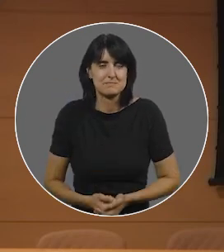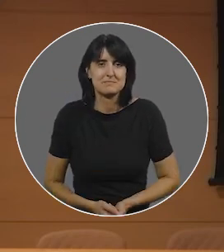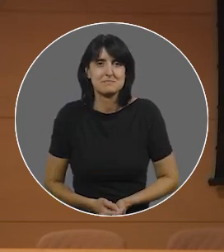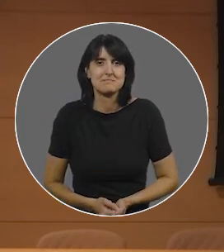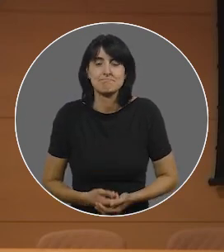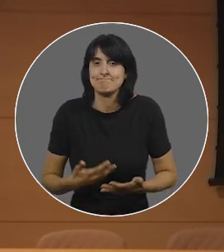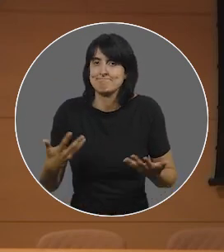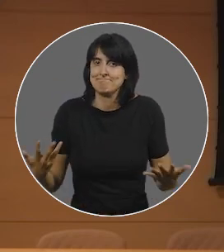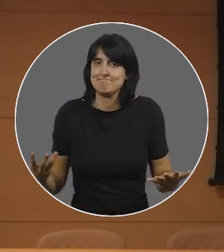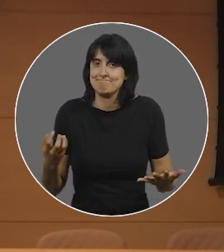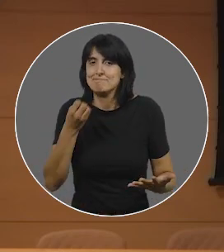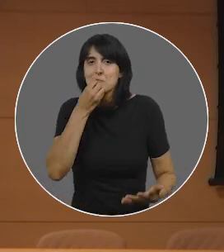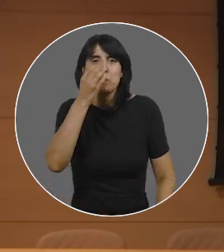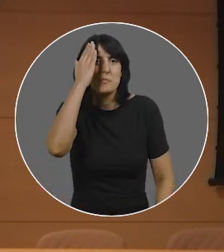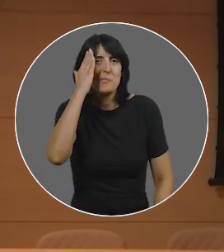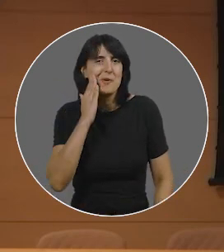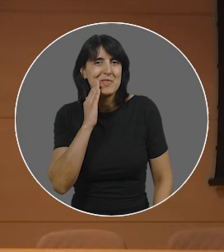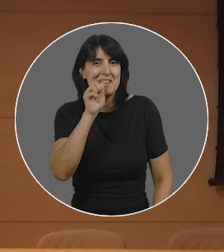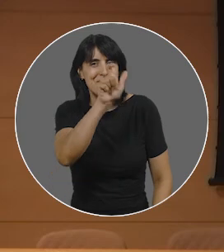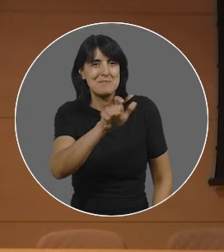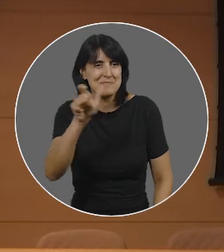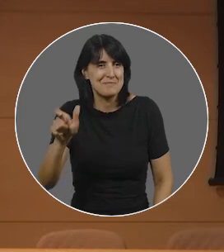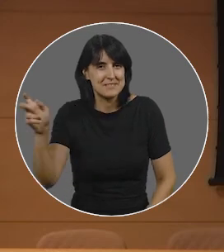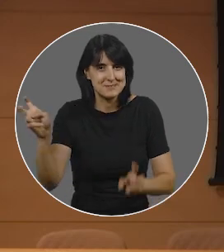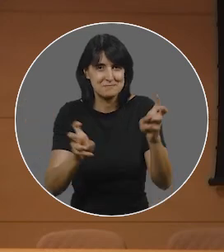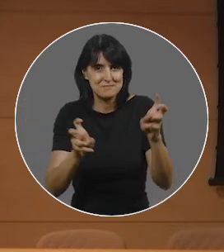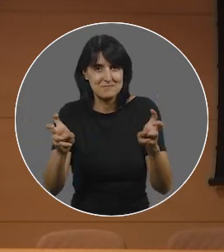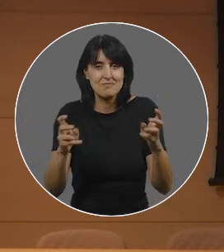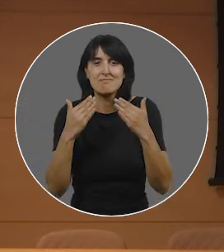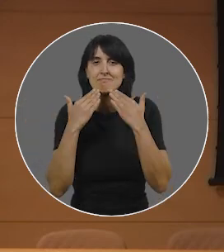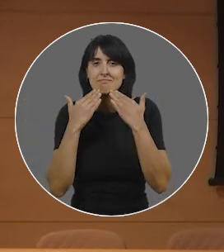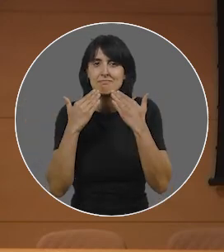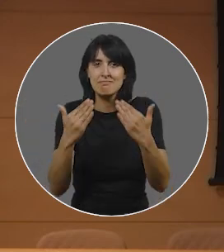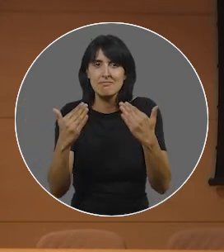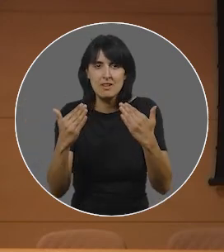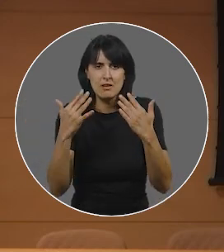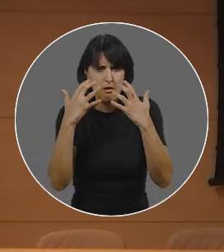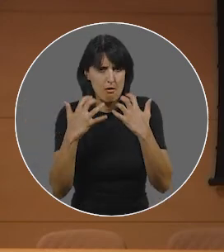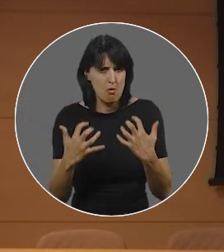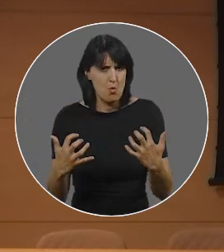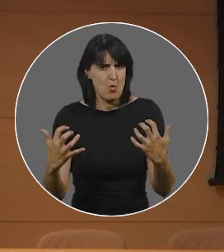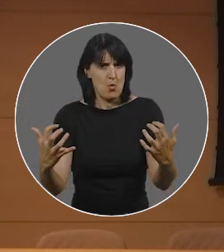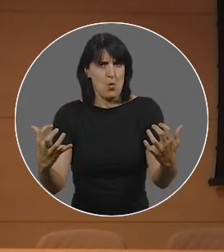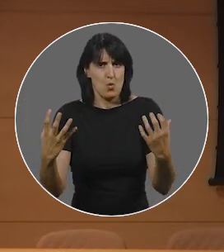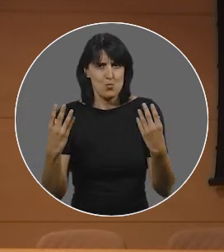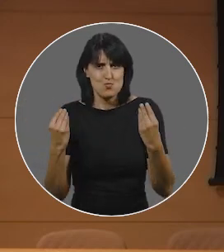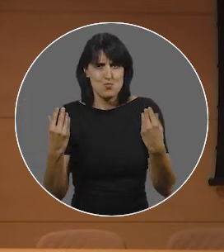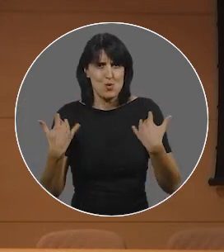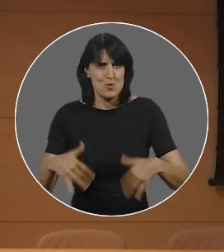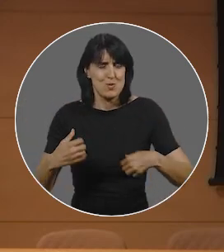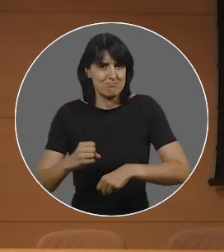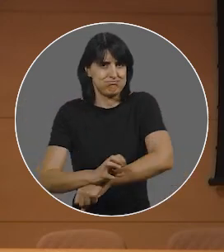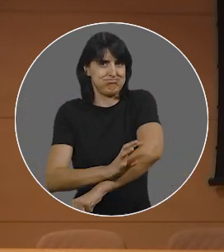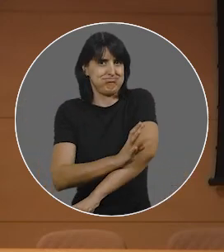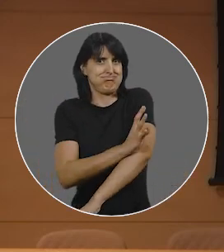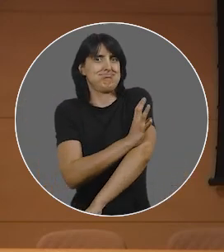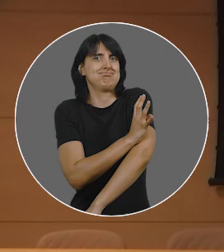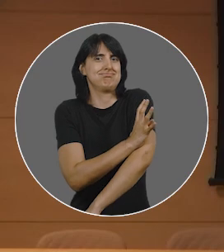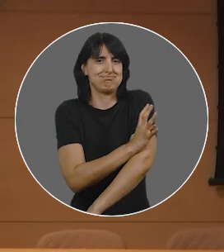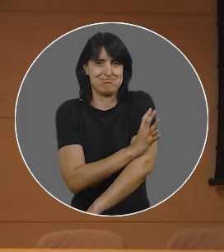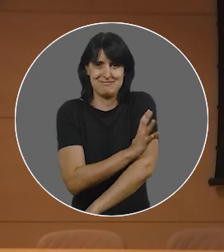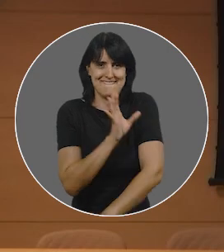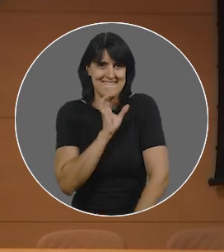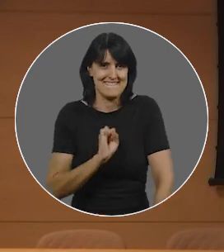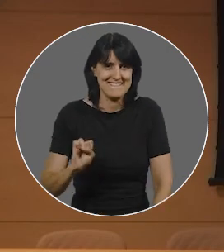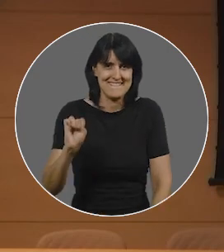signes. Doncs bé, bon dia als que esteu aquí, moltíssimes gràcies, és impressionant perquè sou molts, moltes i molts, o